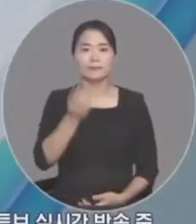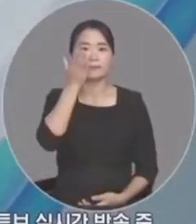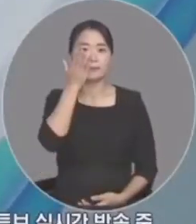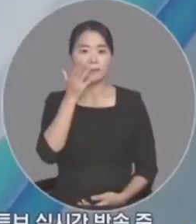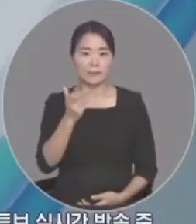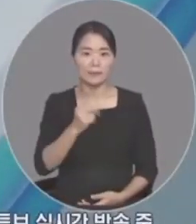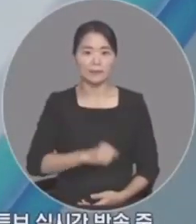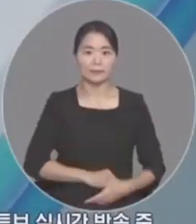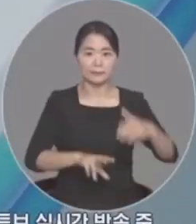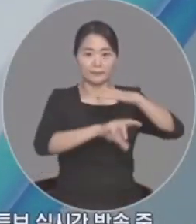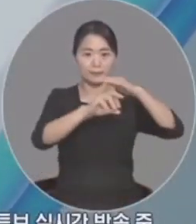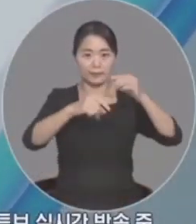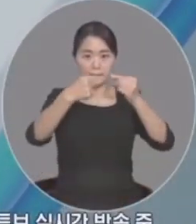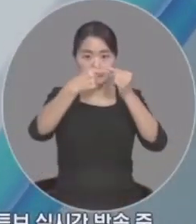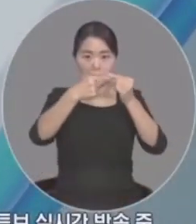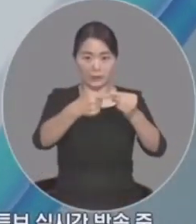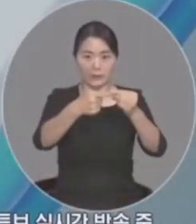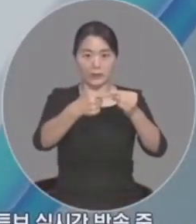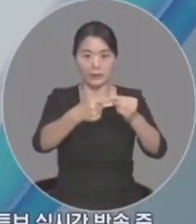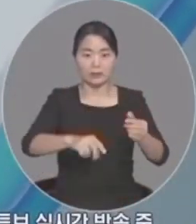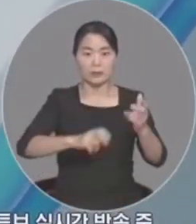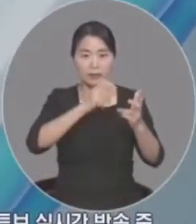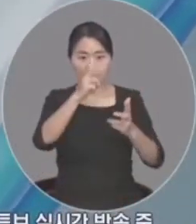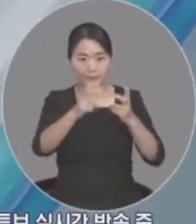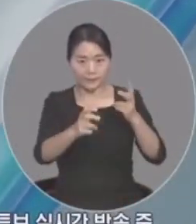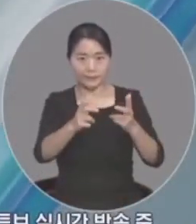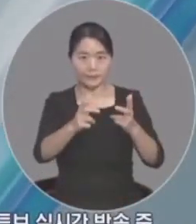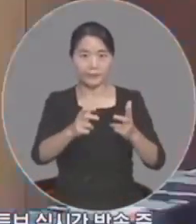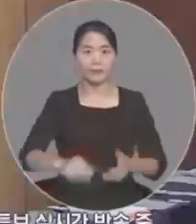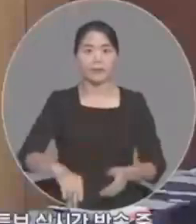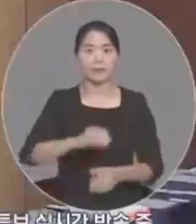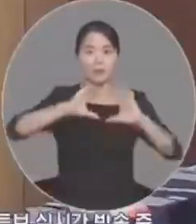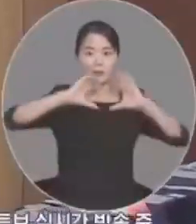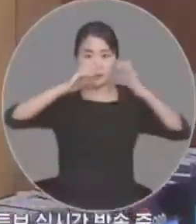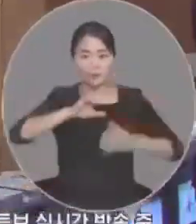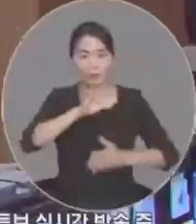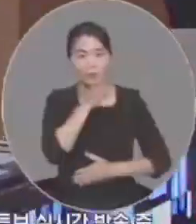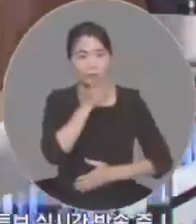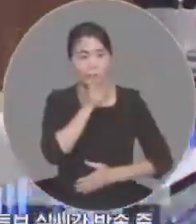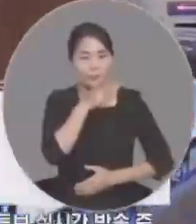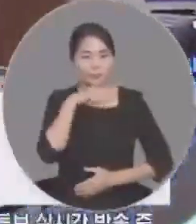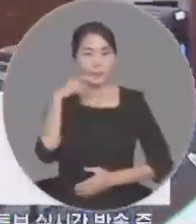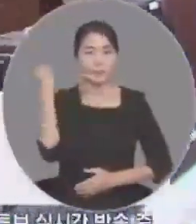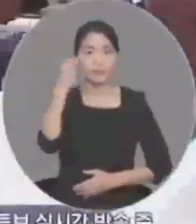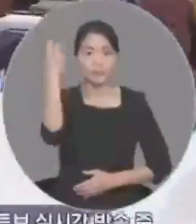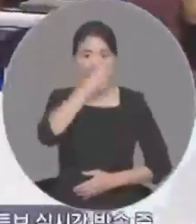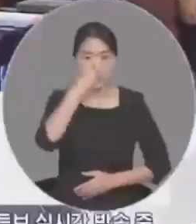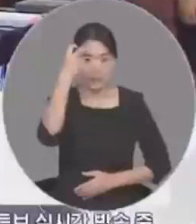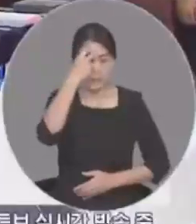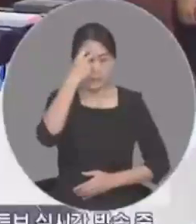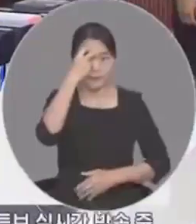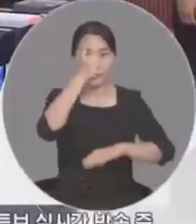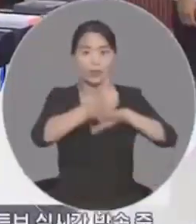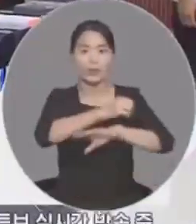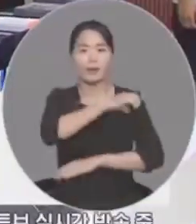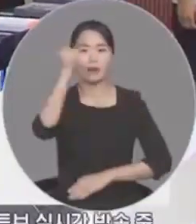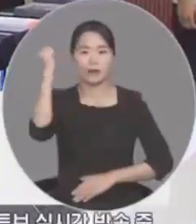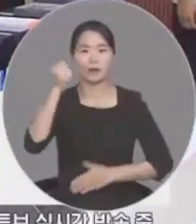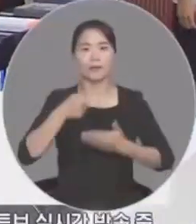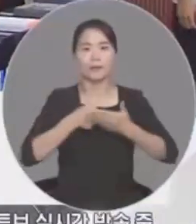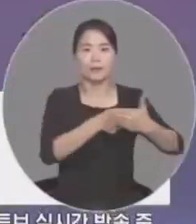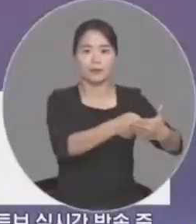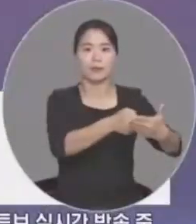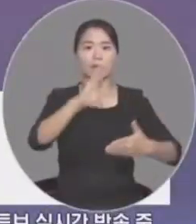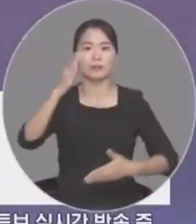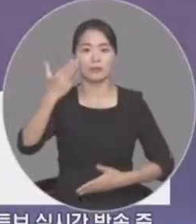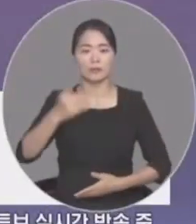울산 도시철도 1호선 사업이 정부의 타당성 재조사 문턱을 통과하면서 본격화합니다. 시는 실시